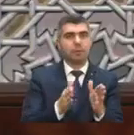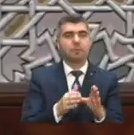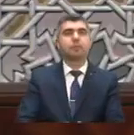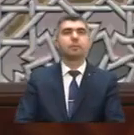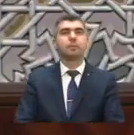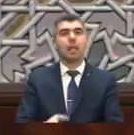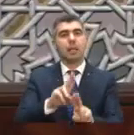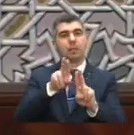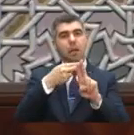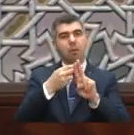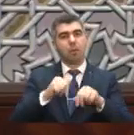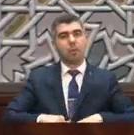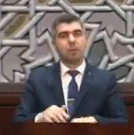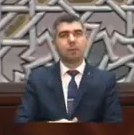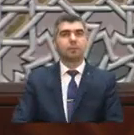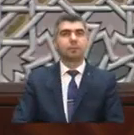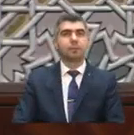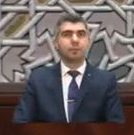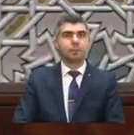جواب السيد الوزير تفضلوا.